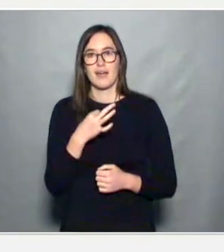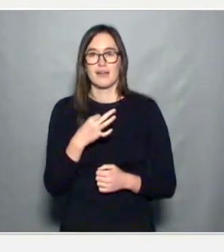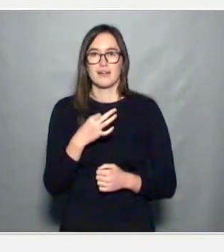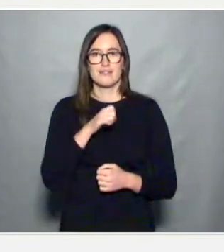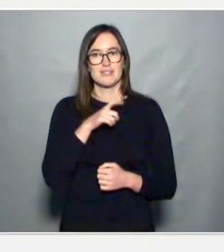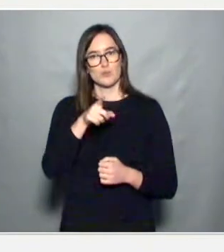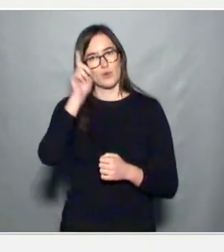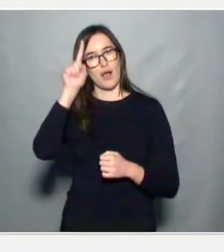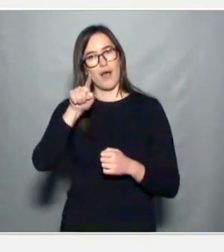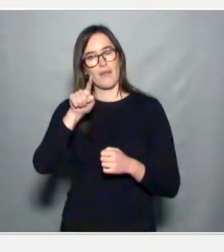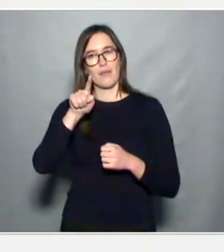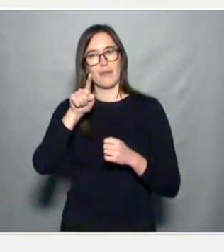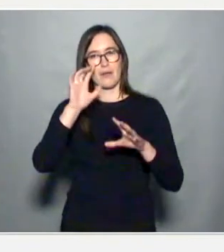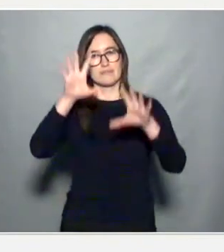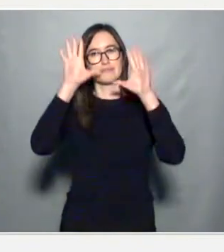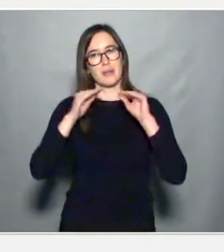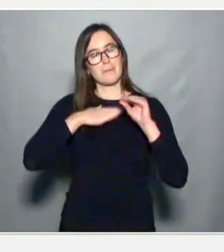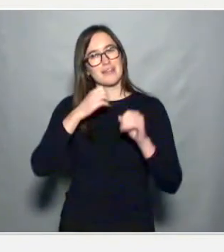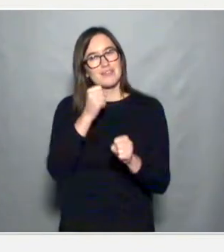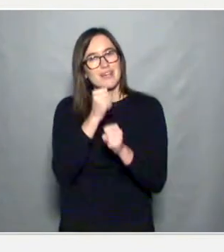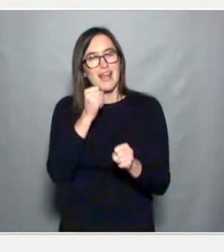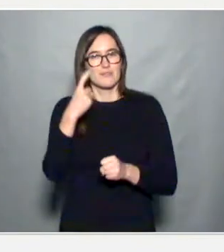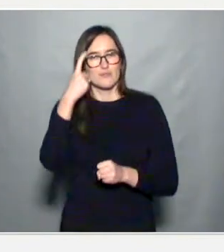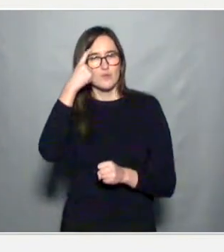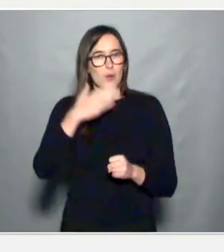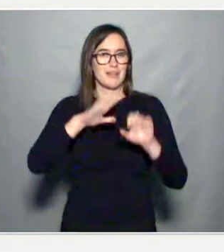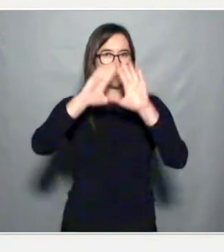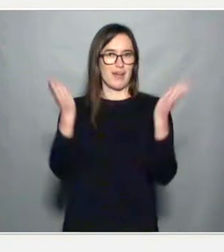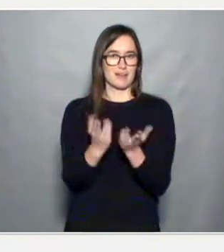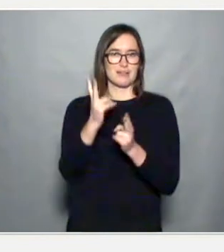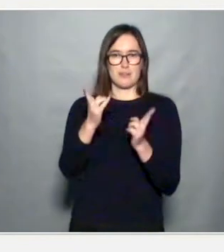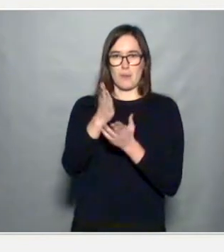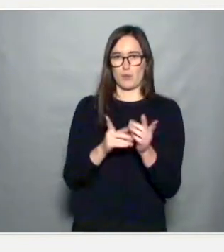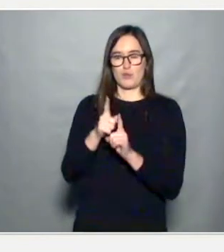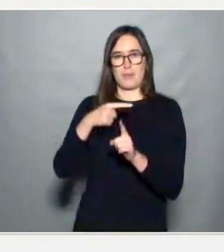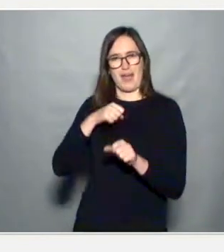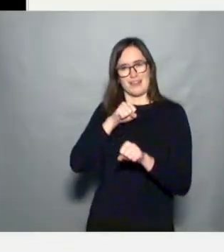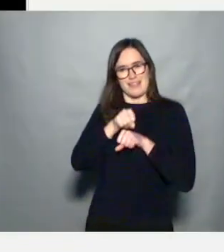min verklighet, förstå min värld på samma sätt som jag tvingas leva i din.